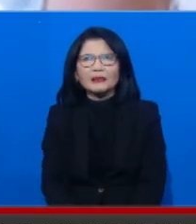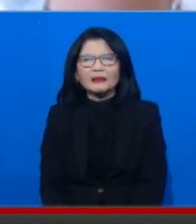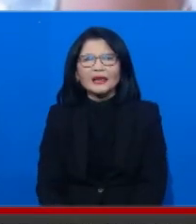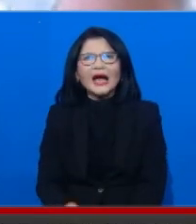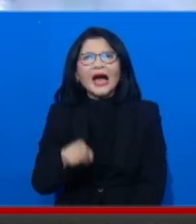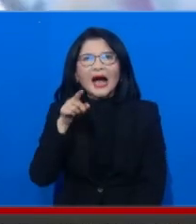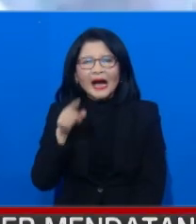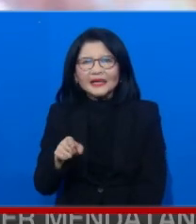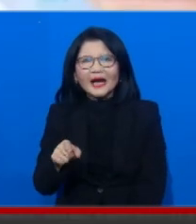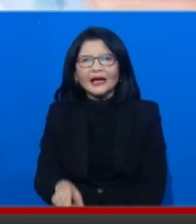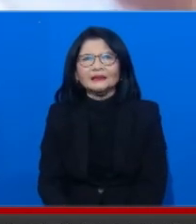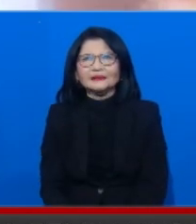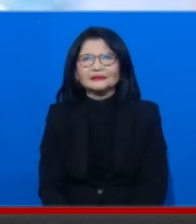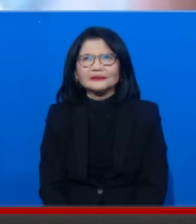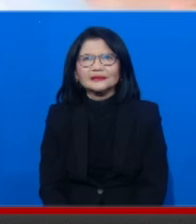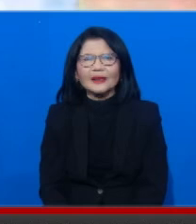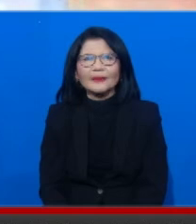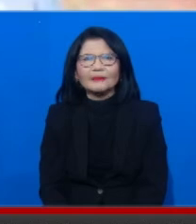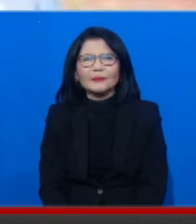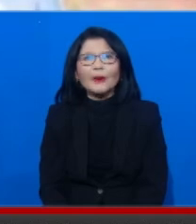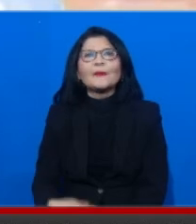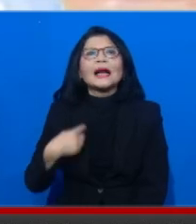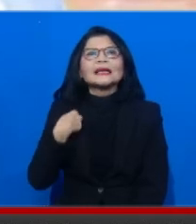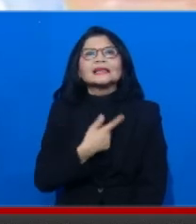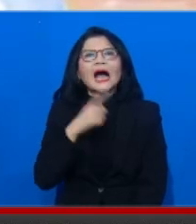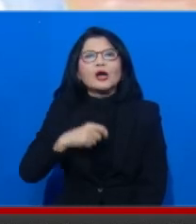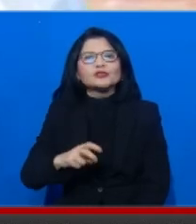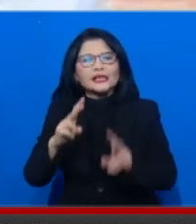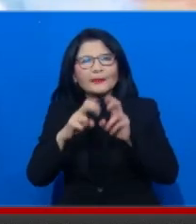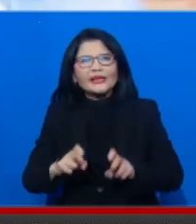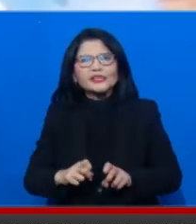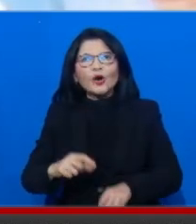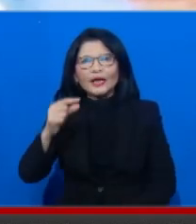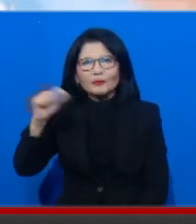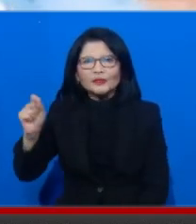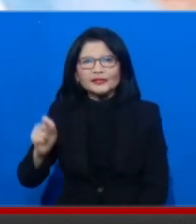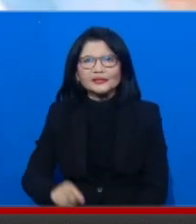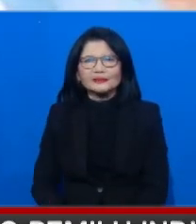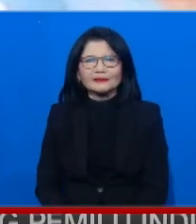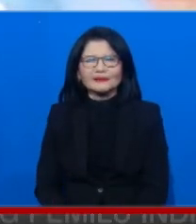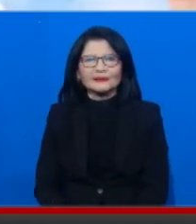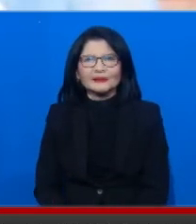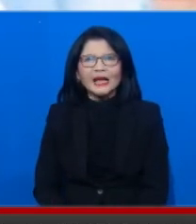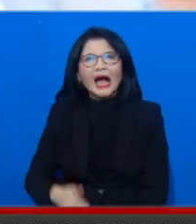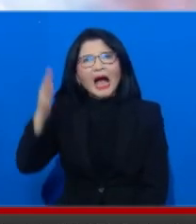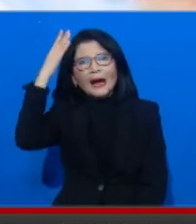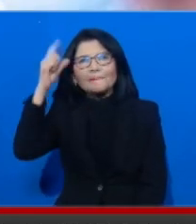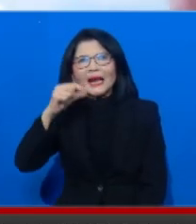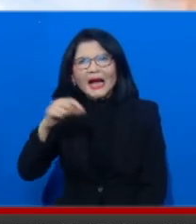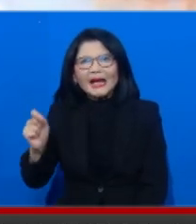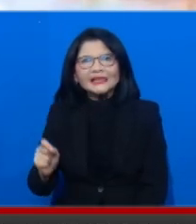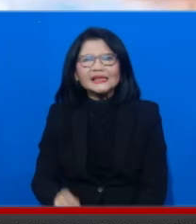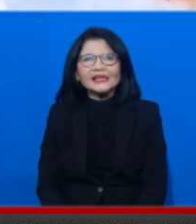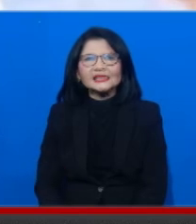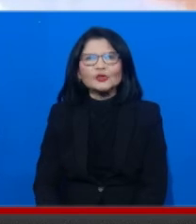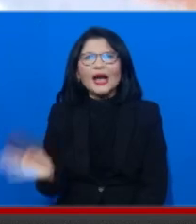membuat persesjen, tidak pikir. Masa kita diverifikasi oleh dinas? Mending kalau kepala dinasnya bersih. Kalau kepala dinasnya justru yang